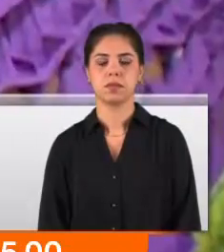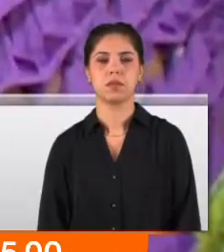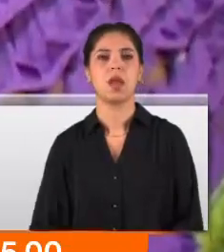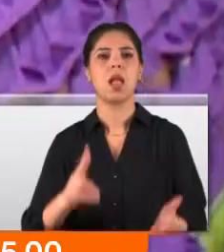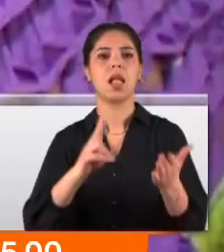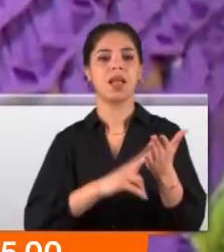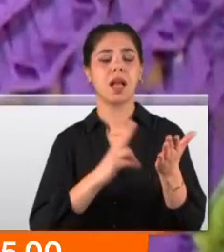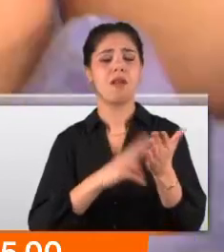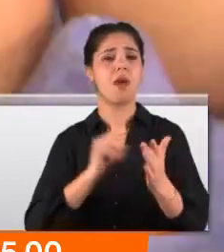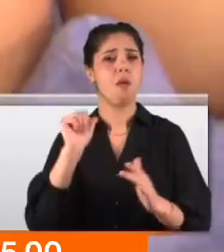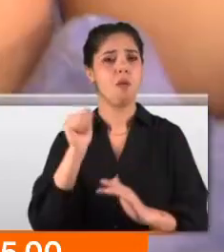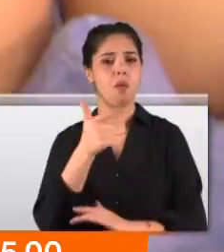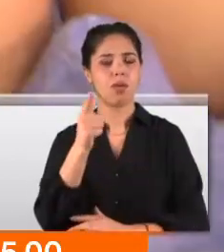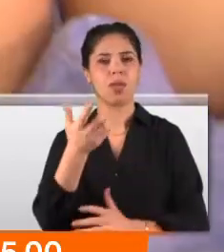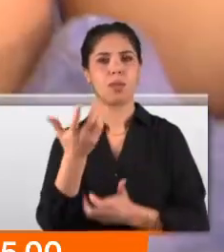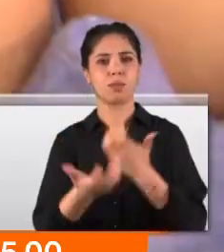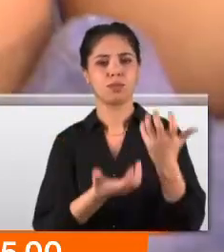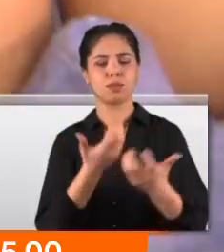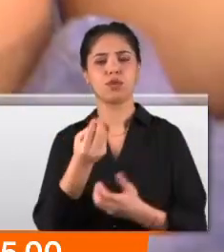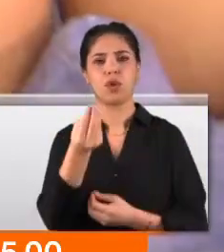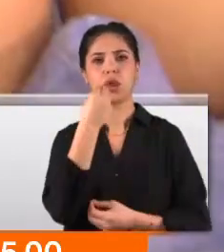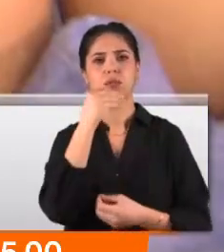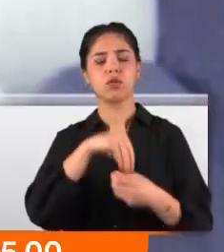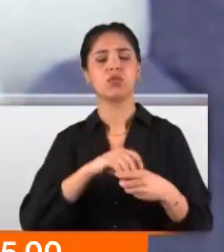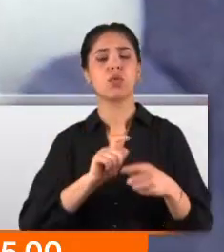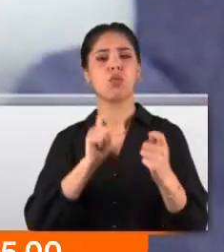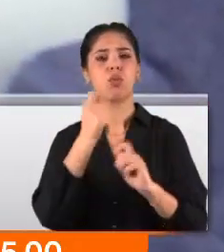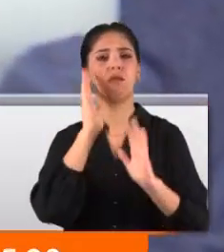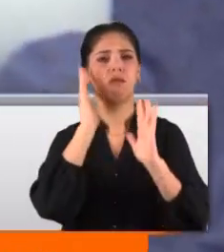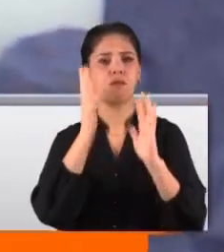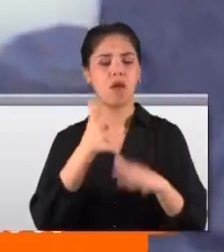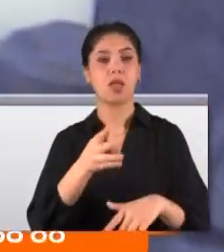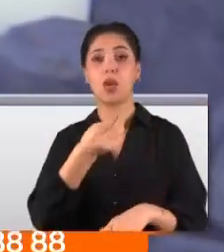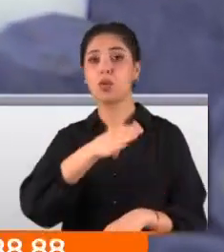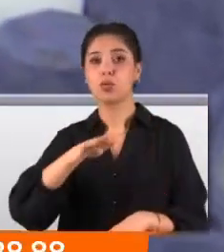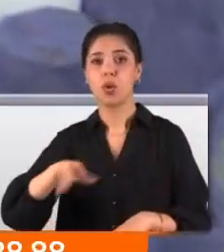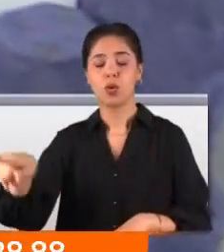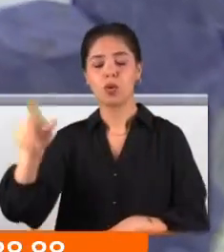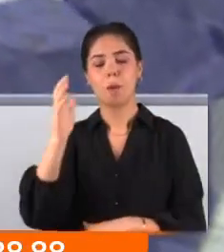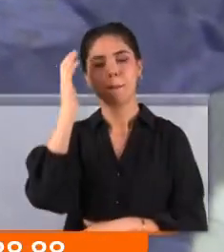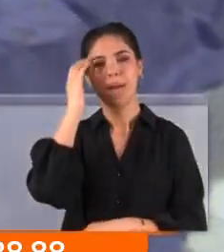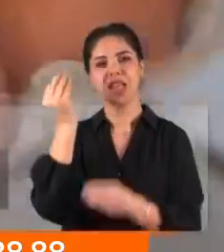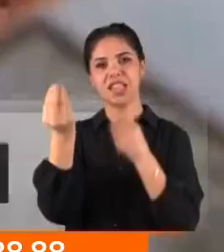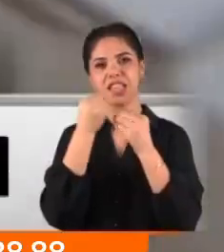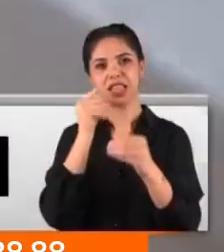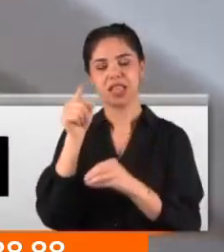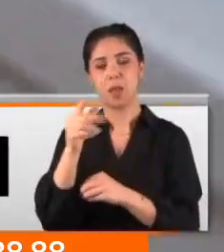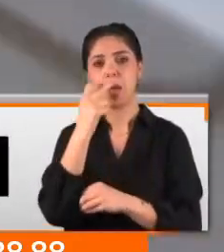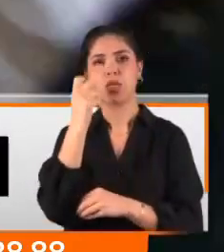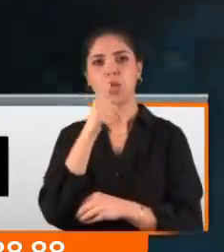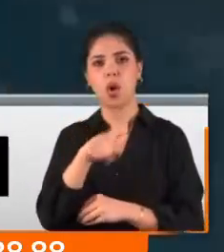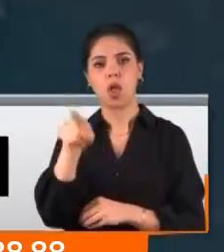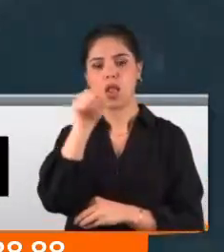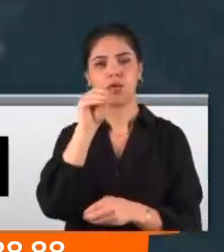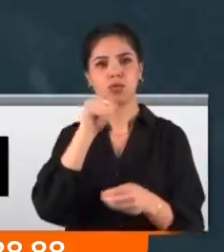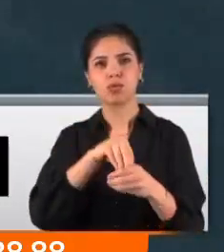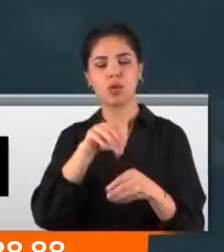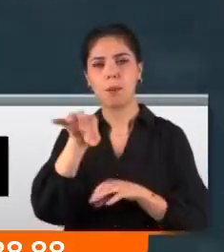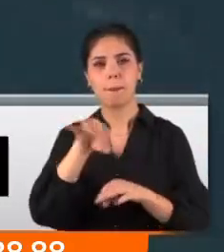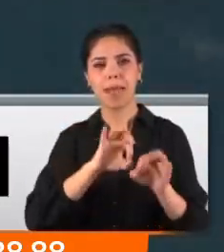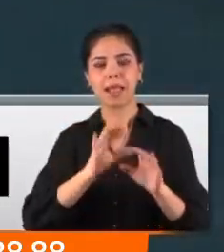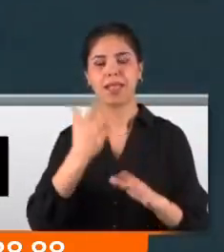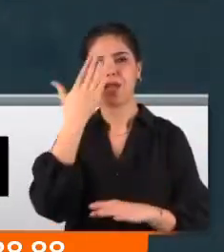Kahvaltıdan eksik olmuyor. Pişen birçok yiyecekte kullanılıyor. Öyle ki çocukların da temel besin maddesi. Sahtekarların son oyunu organik